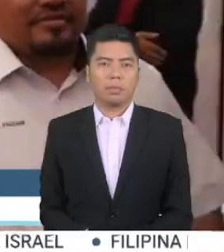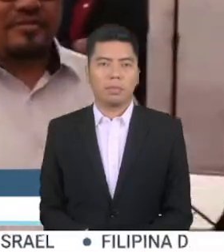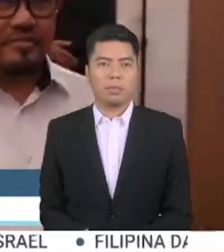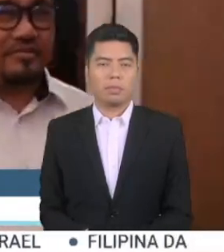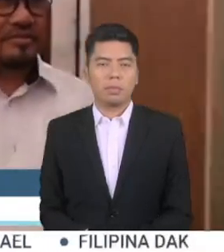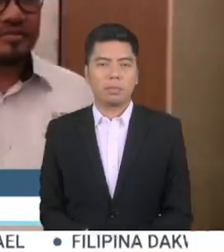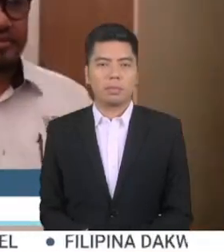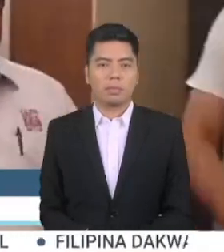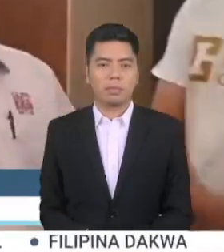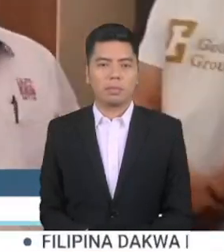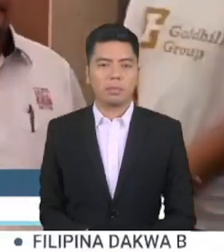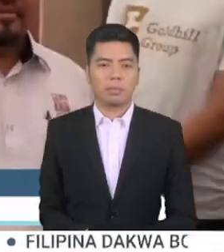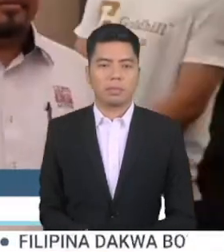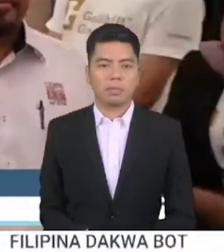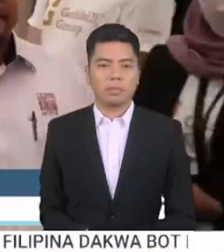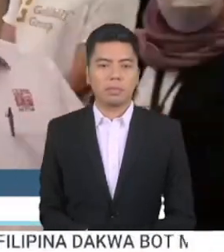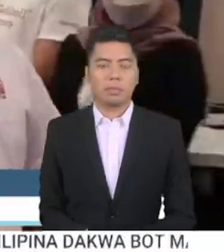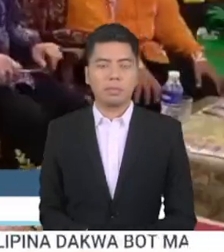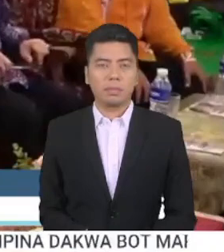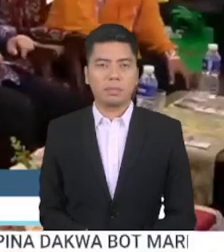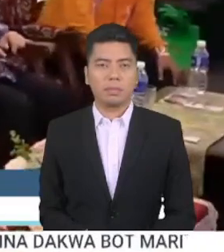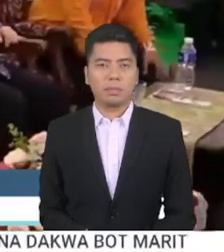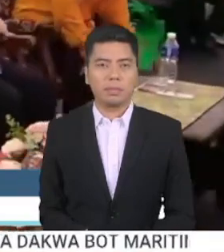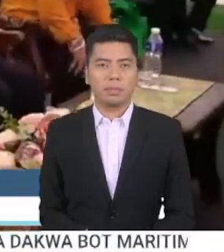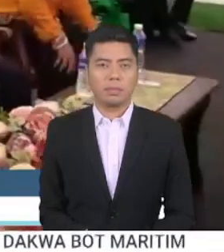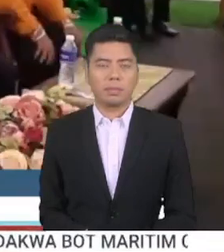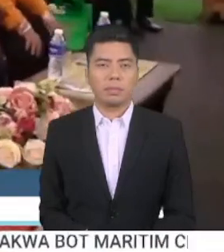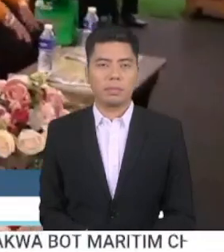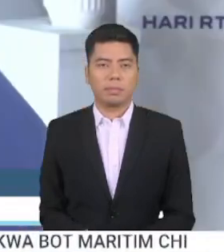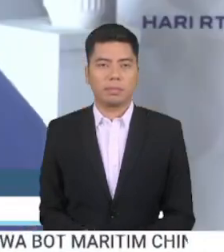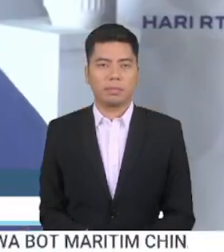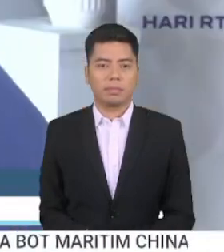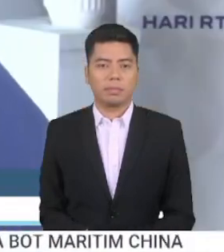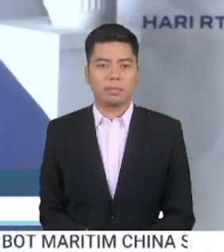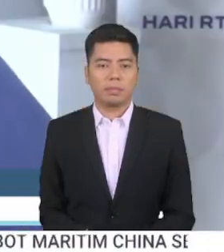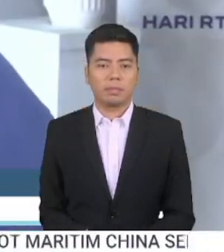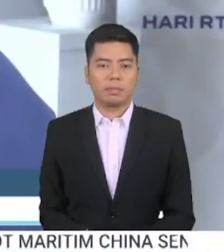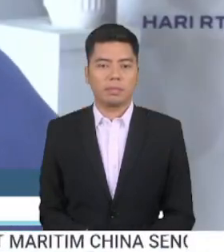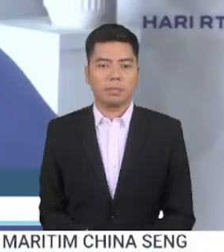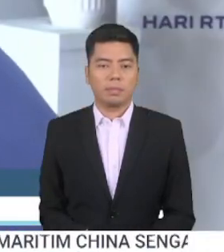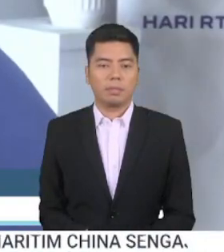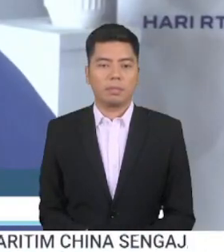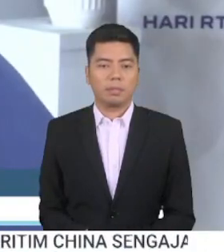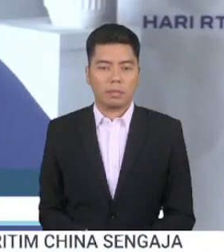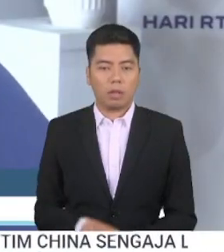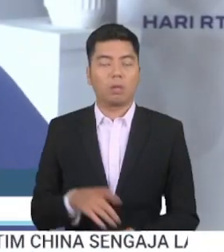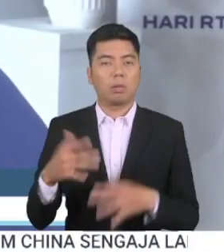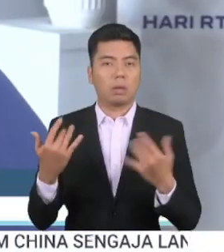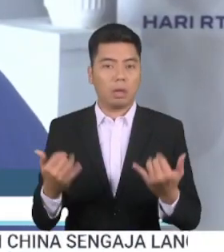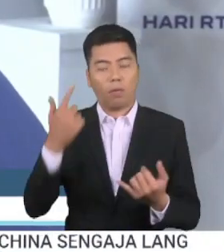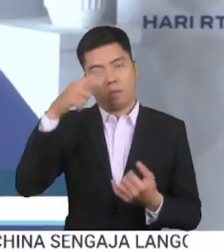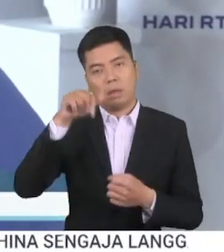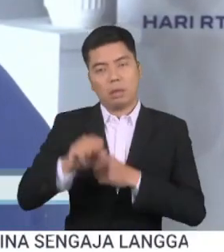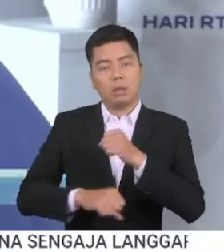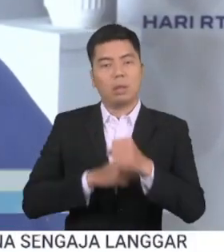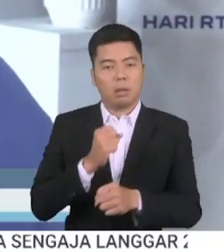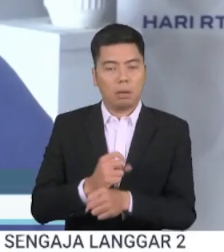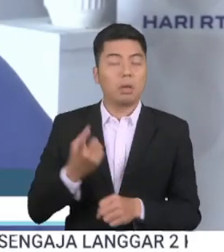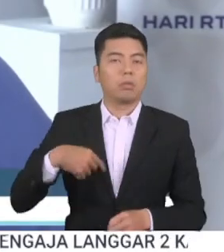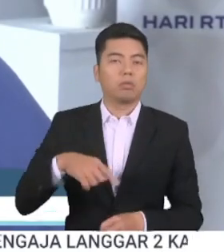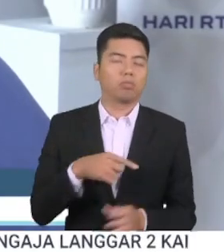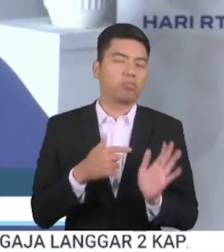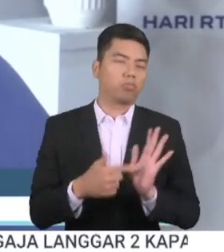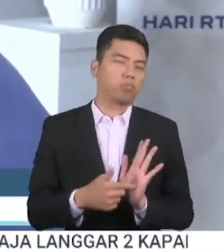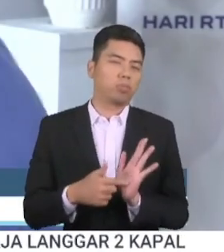mengundurkan hadirin semua hari ini mengucapkan WLF pada kali ini, pada tahun ini, kita